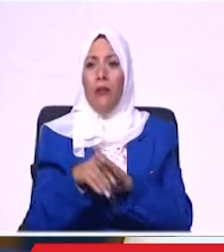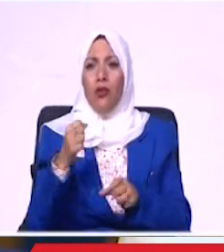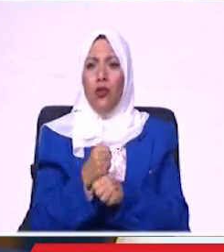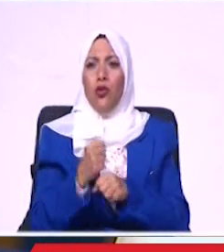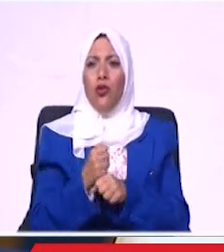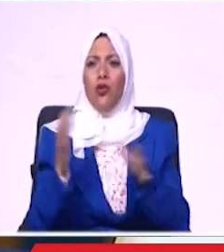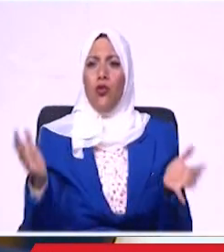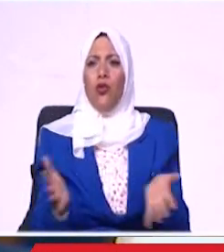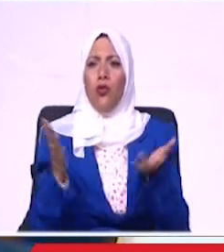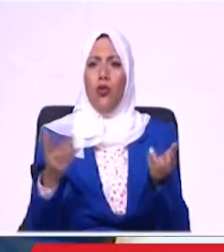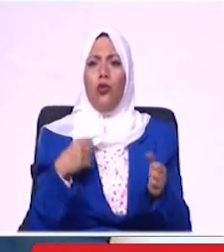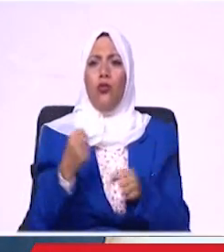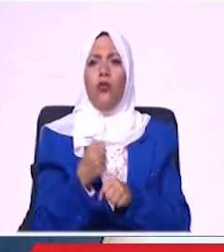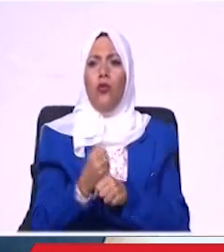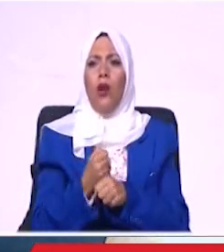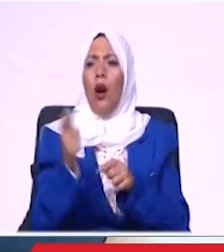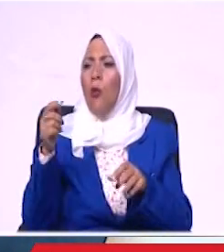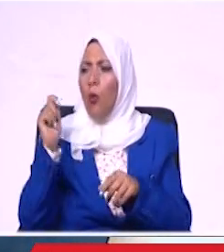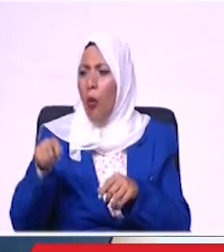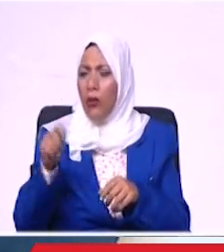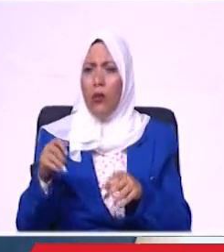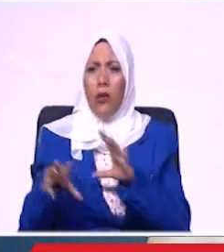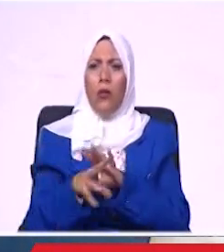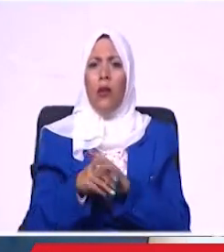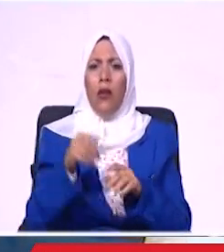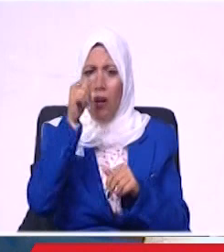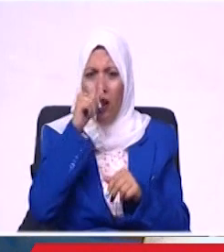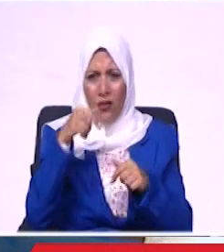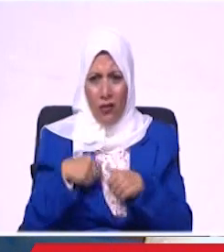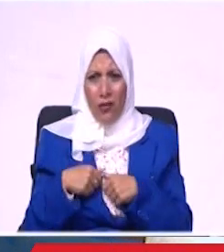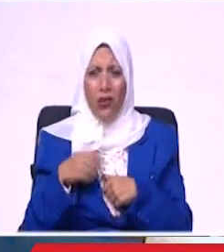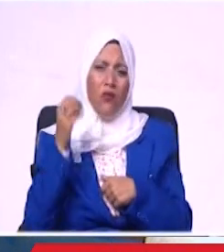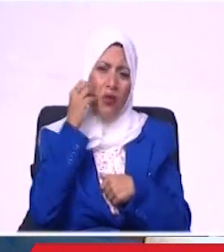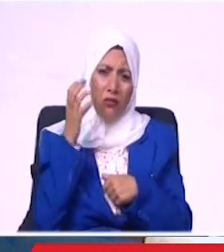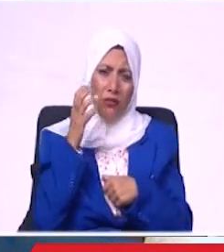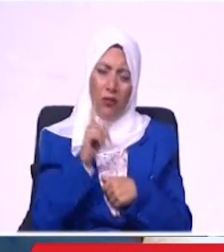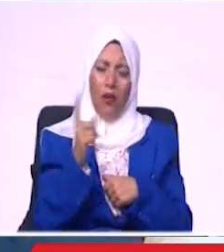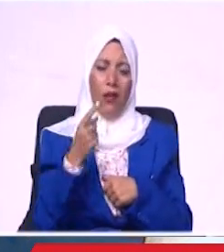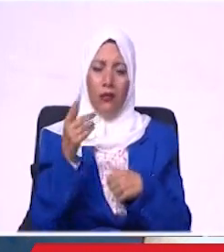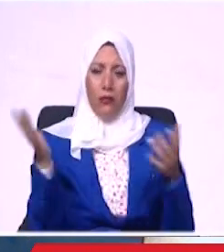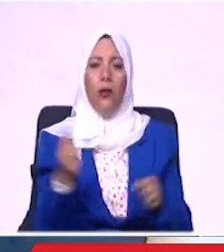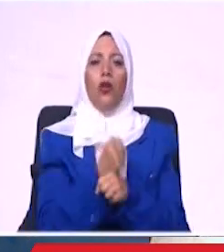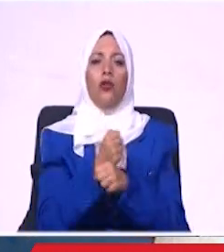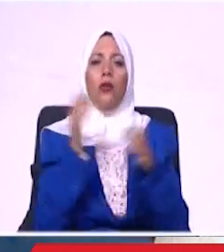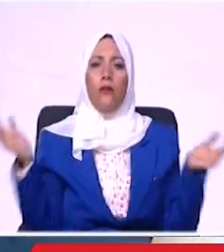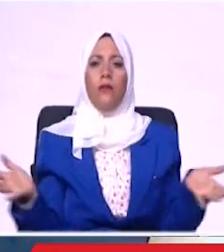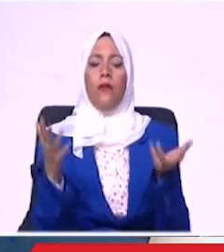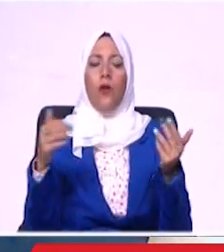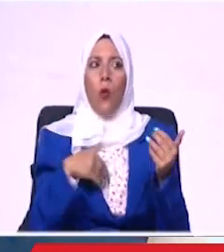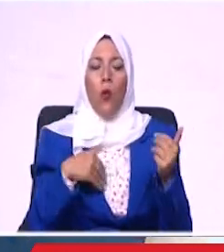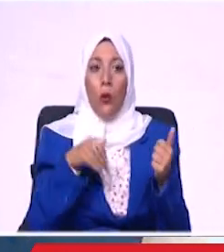قالوا عليا كذا كذا وعملوا لي قضيه وعملوا كذا، هزعل بقى من بوسه؟ لا، كان